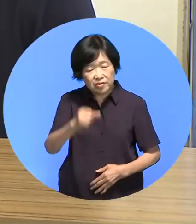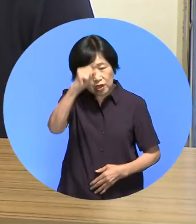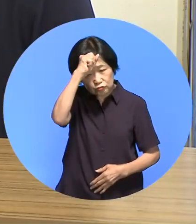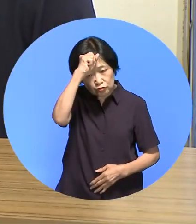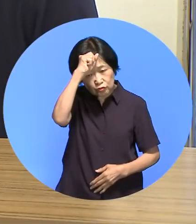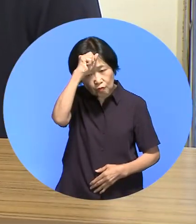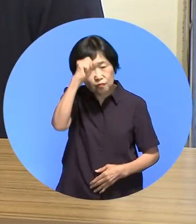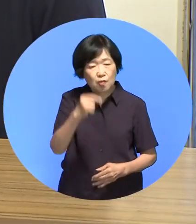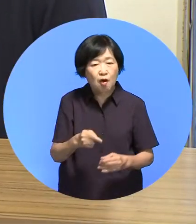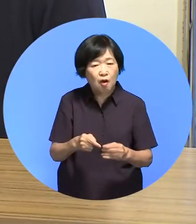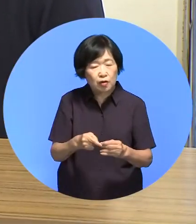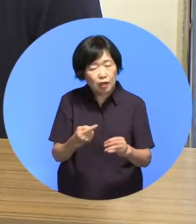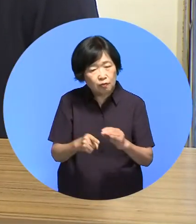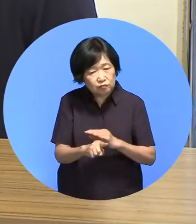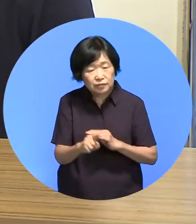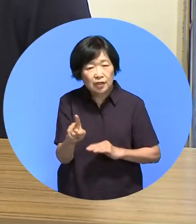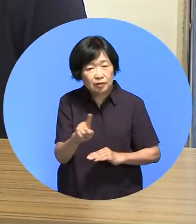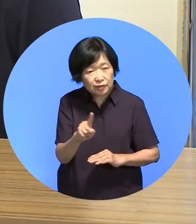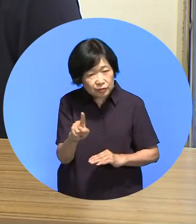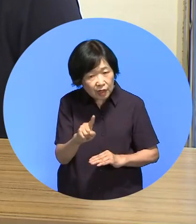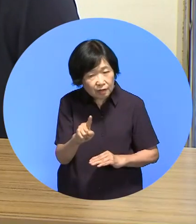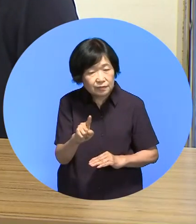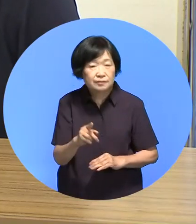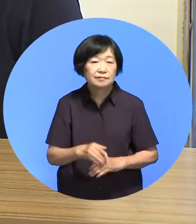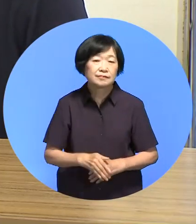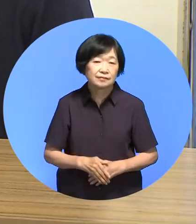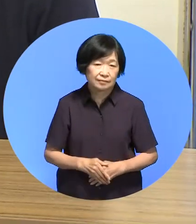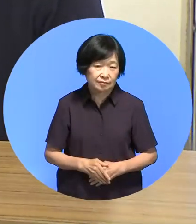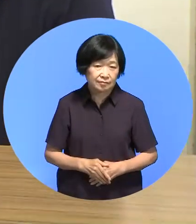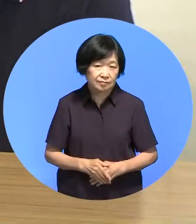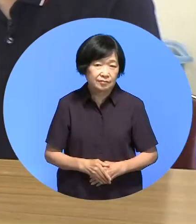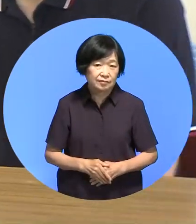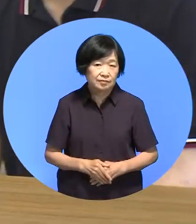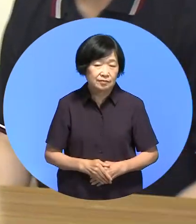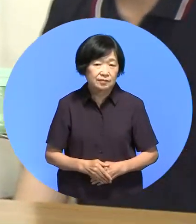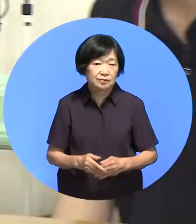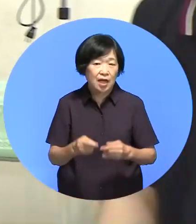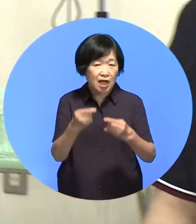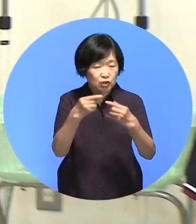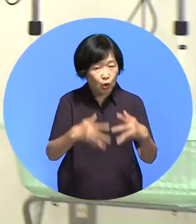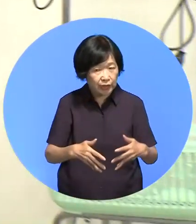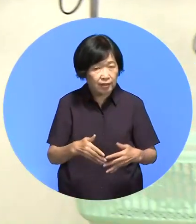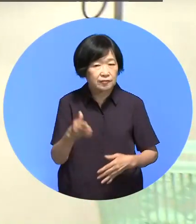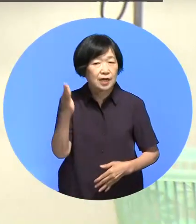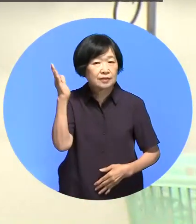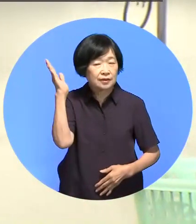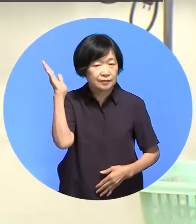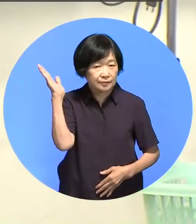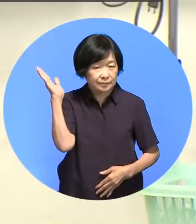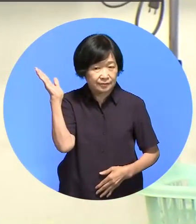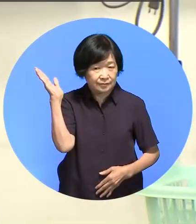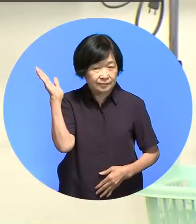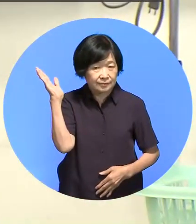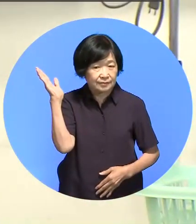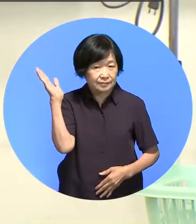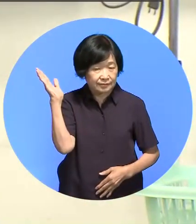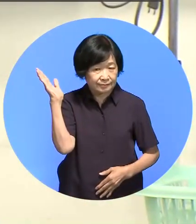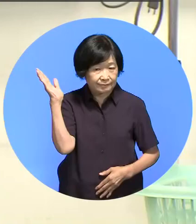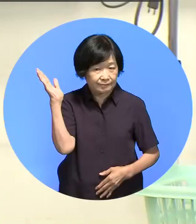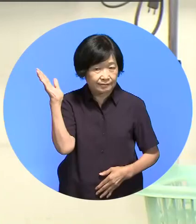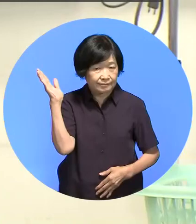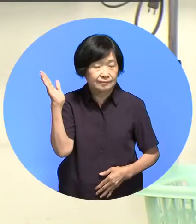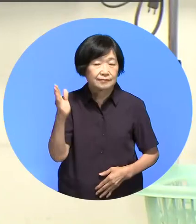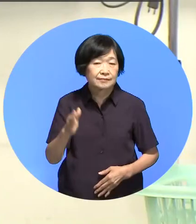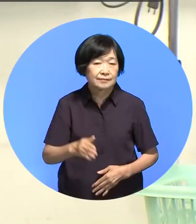名越さん、はい、熱中症はどのようにして起こるんですか？ はい、そうですね、引き起こす条件としては環境、